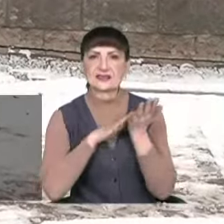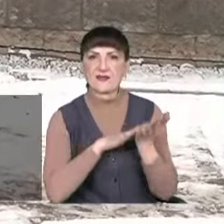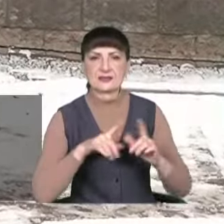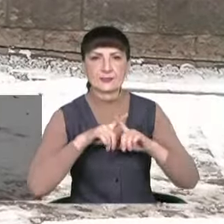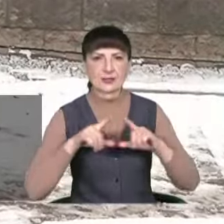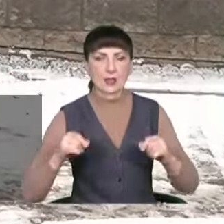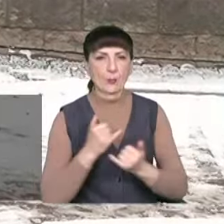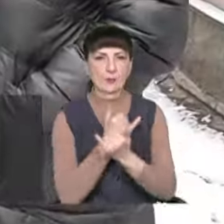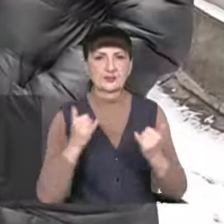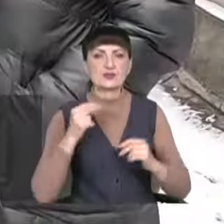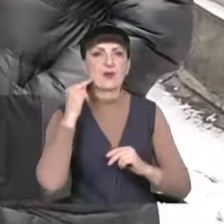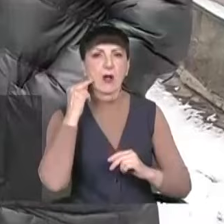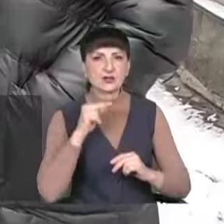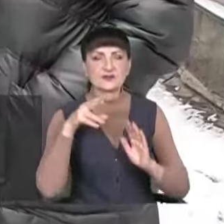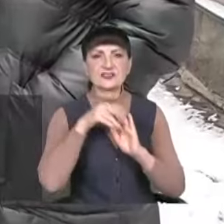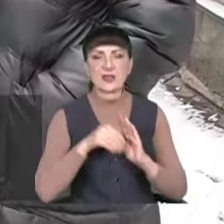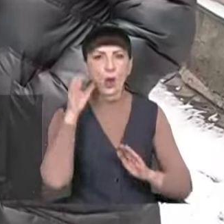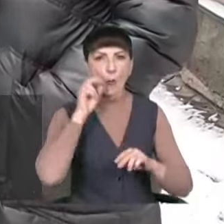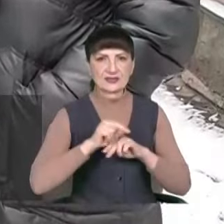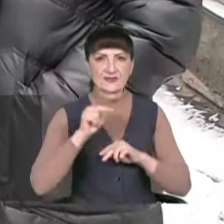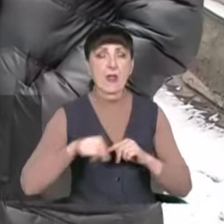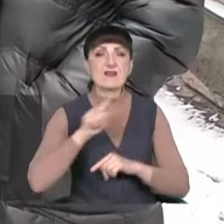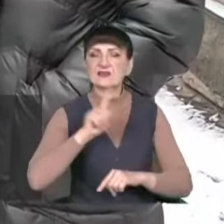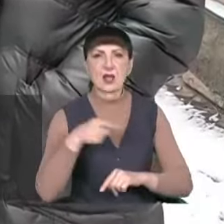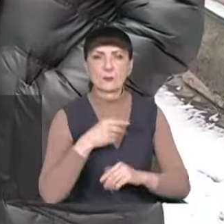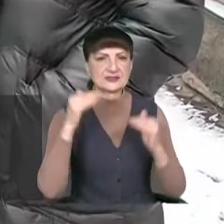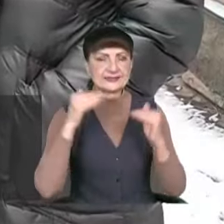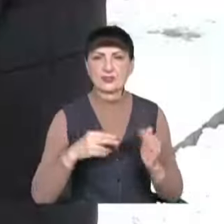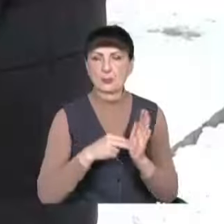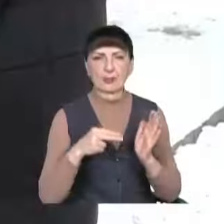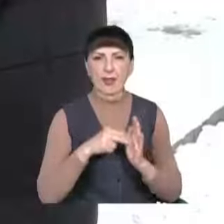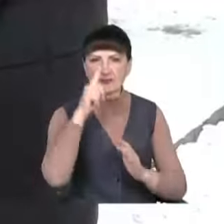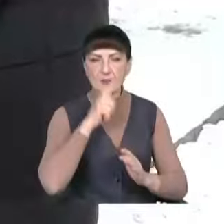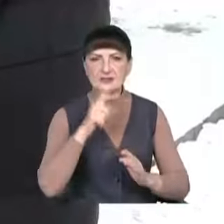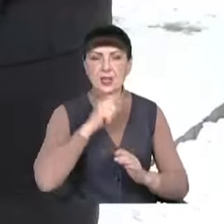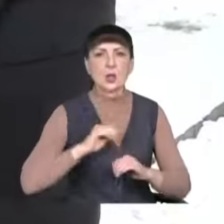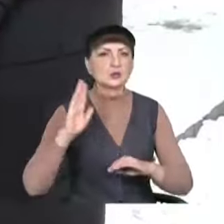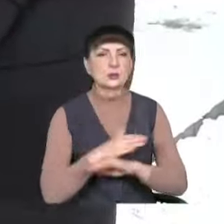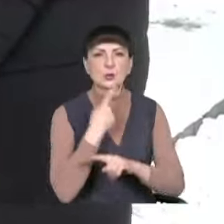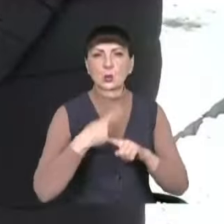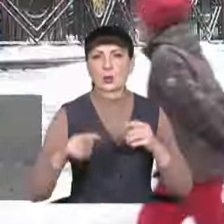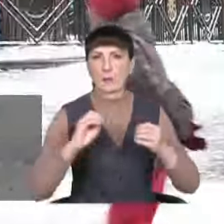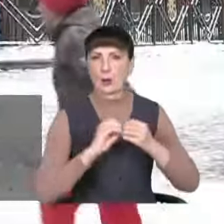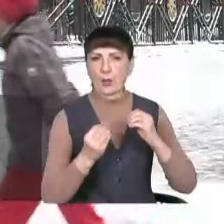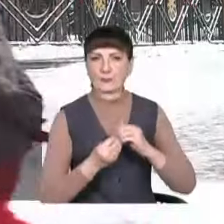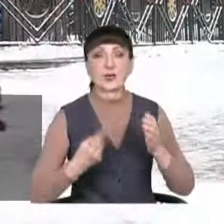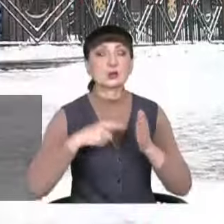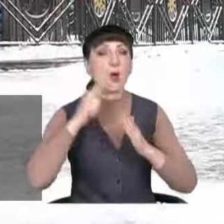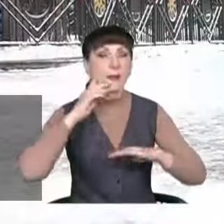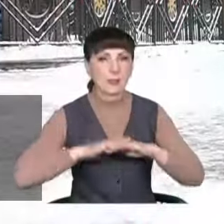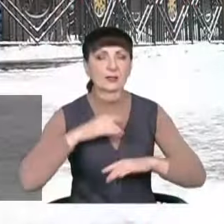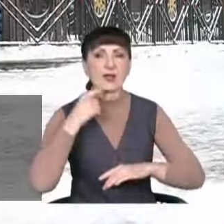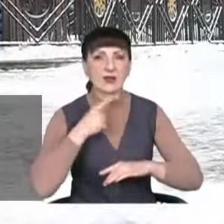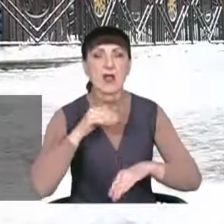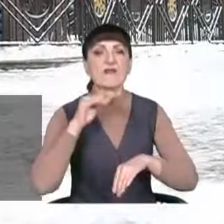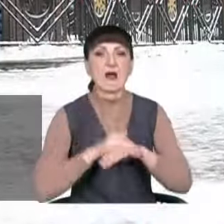департамент по обеспечению качества в сфере образования. Они требуют снизить ежемесячную плату и устранить другие недочеты. В городском акимате отмечают, что